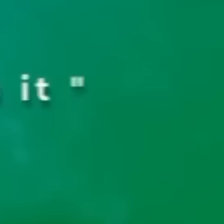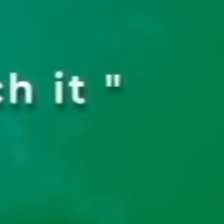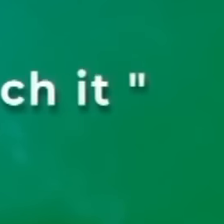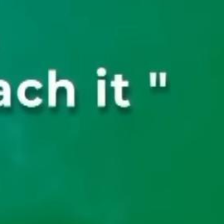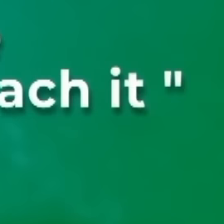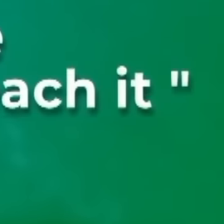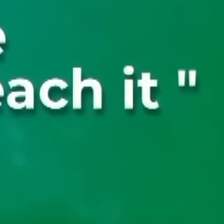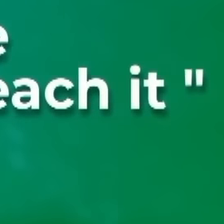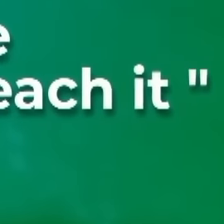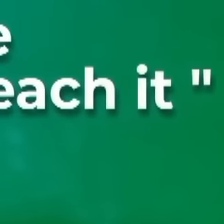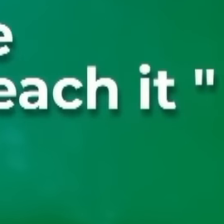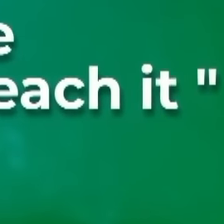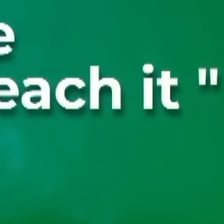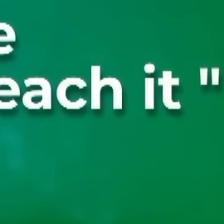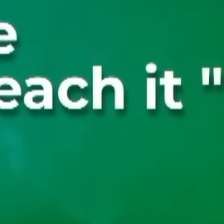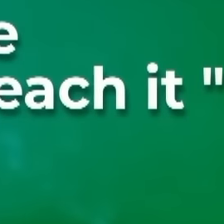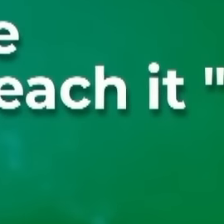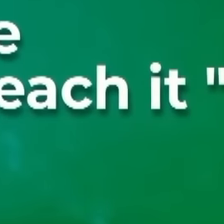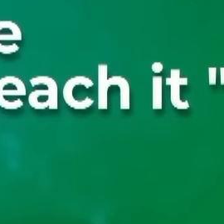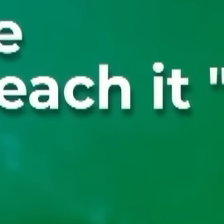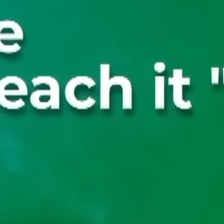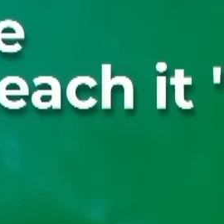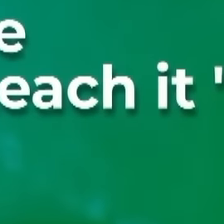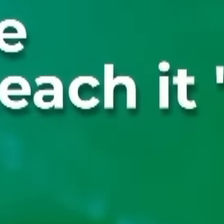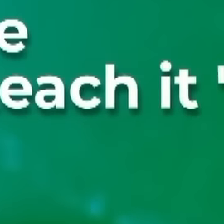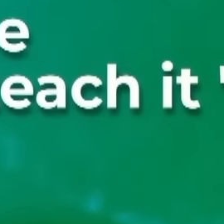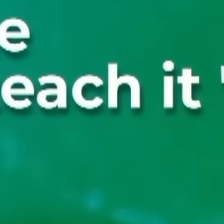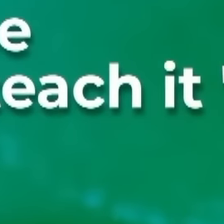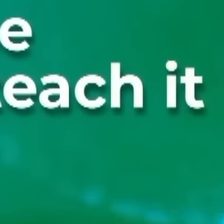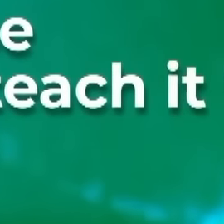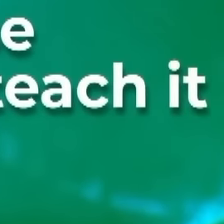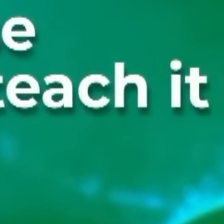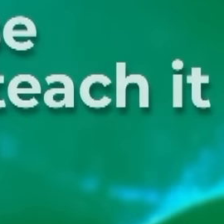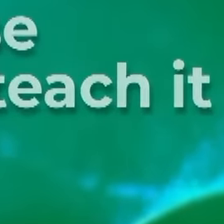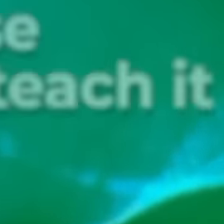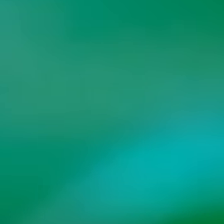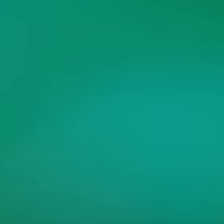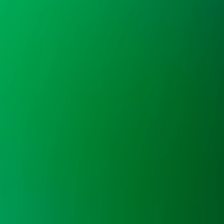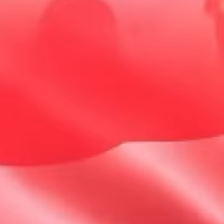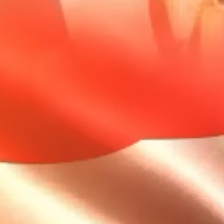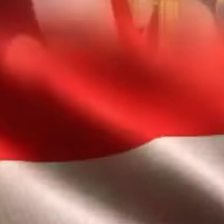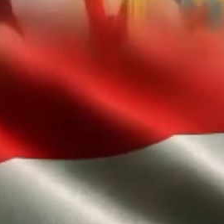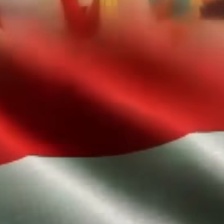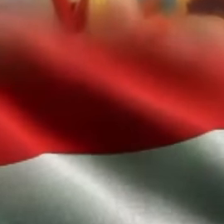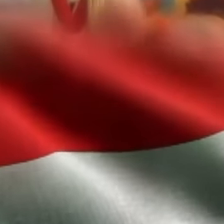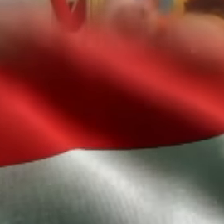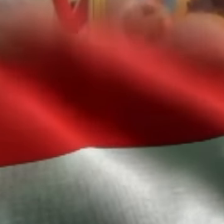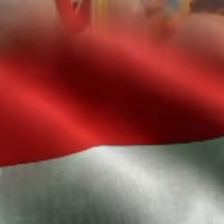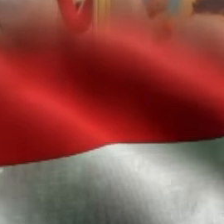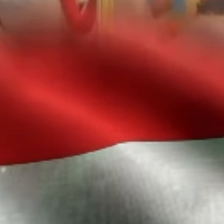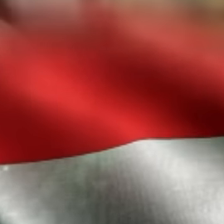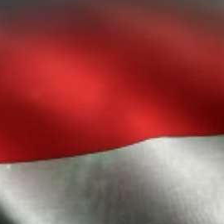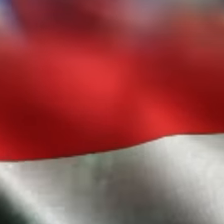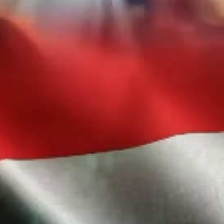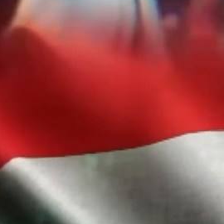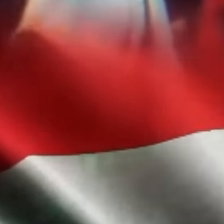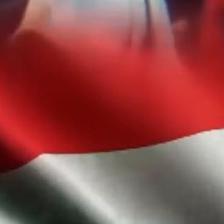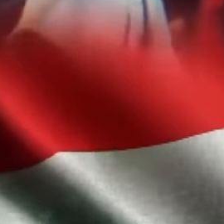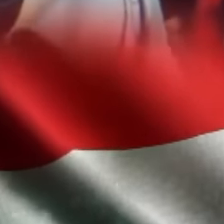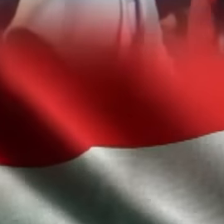ya Allah. Ya Allah. Ya Allah. Ya Allah.